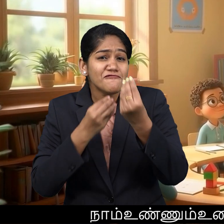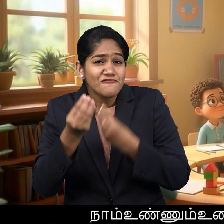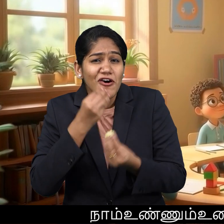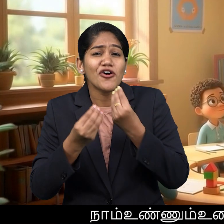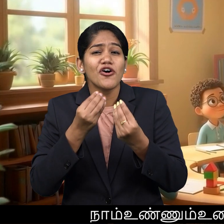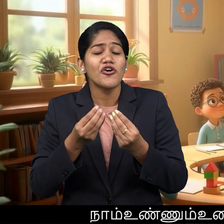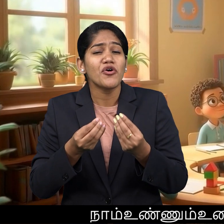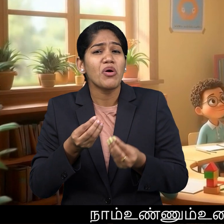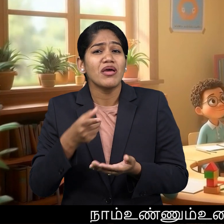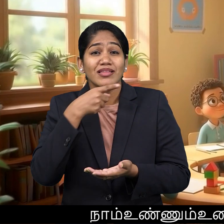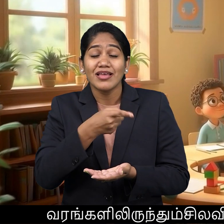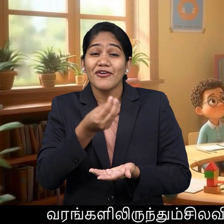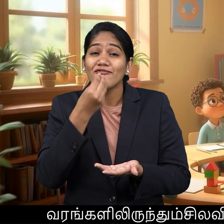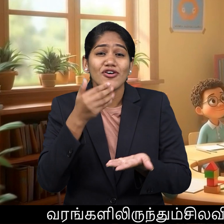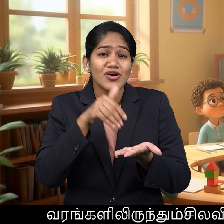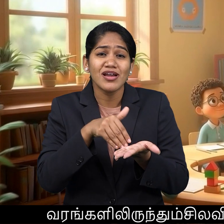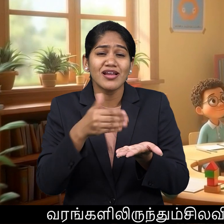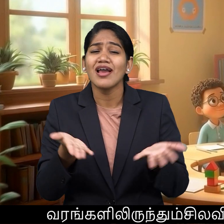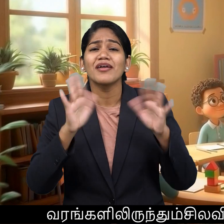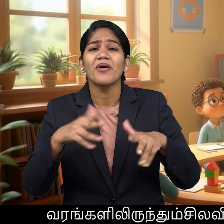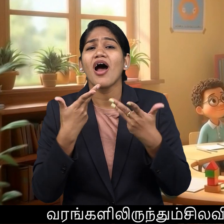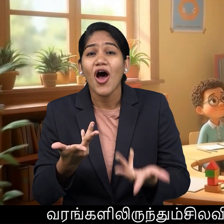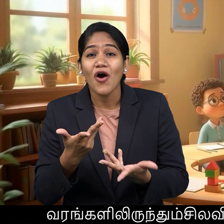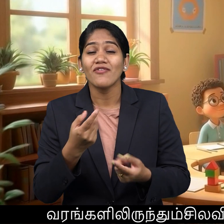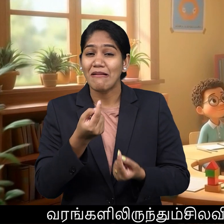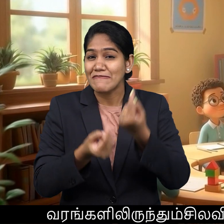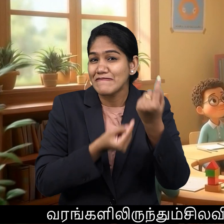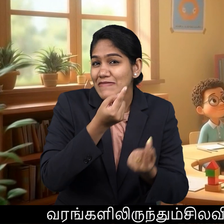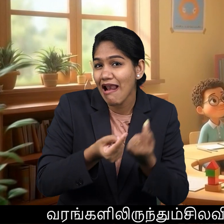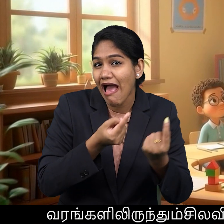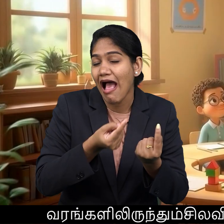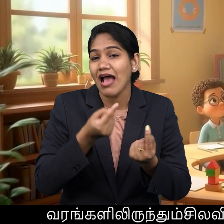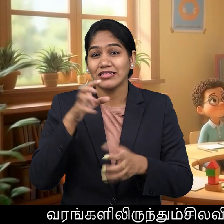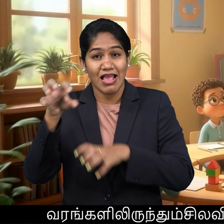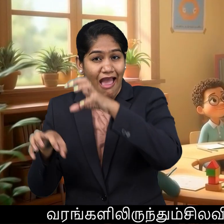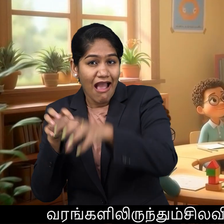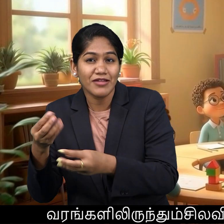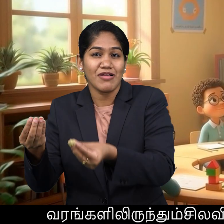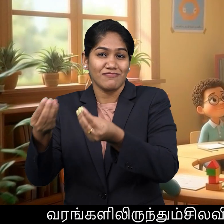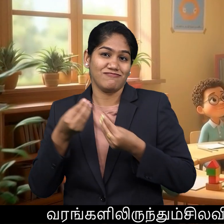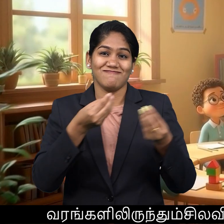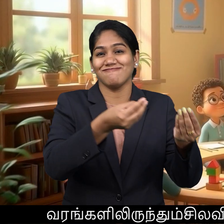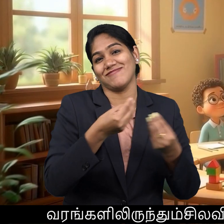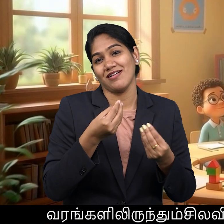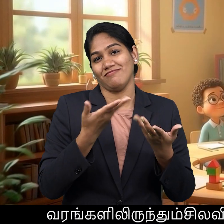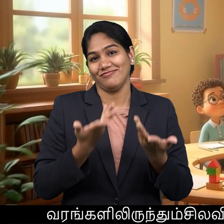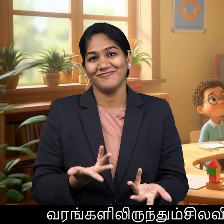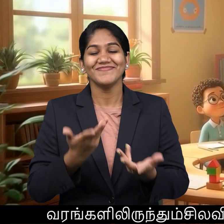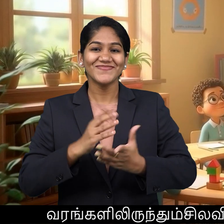நான் தெளிவாக புரிந்து கொண்டேன். நாம் உண்ணும் உணவில் பெரும்பாலானவை தாவரங்களிலிருந்தும்